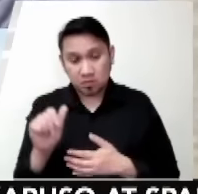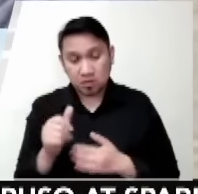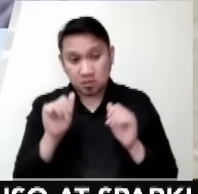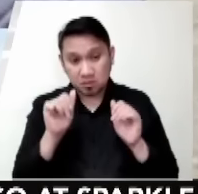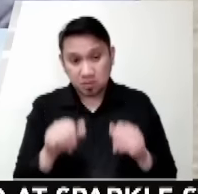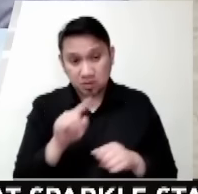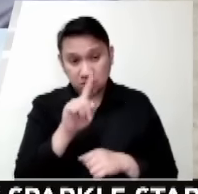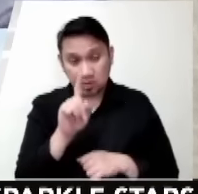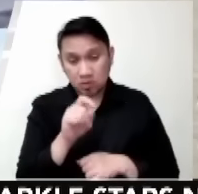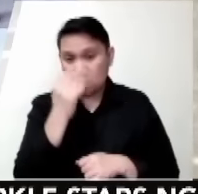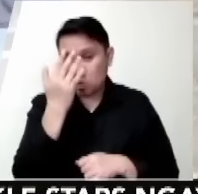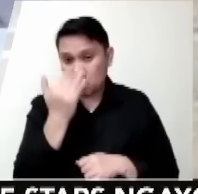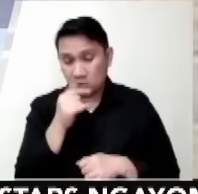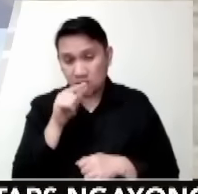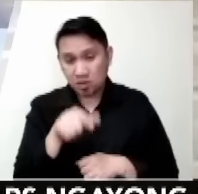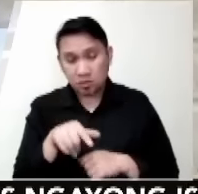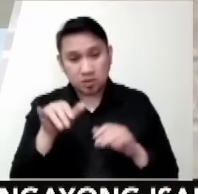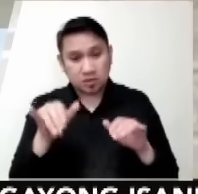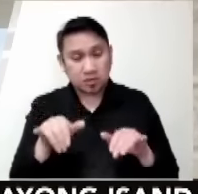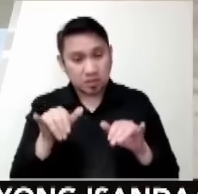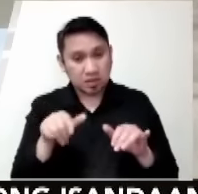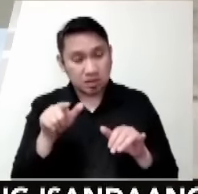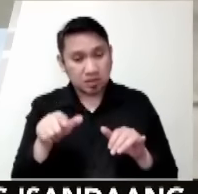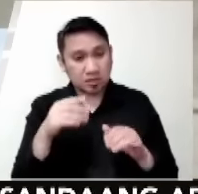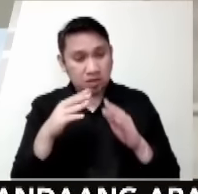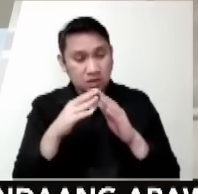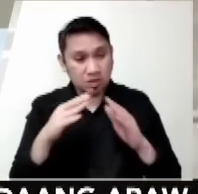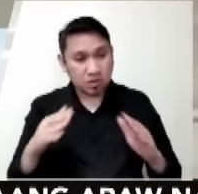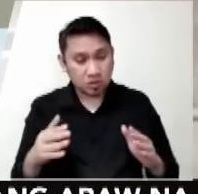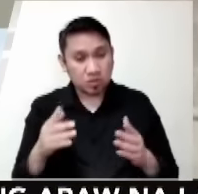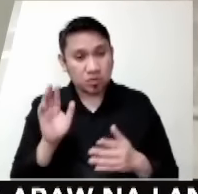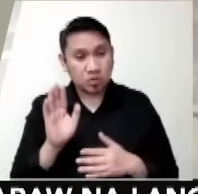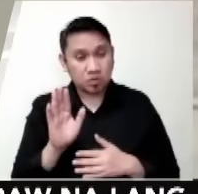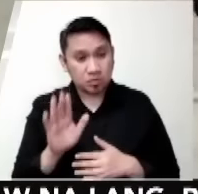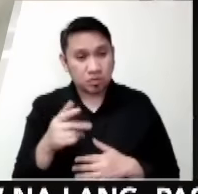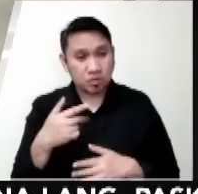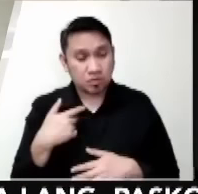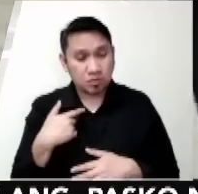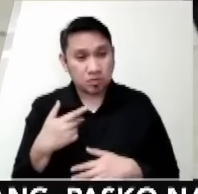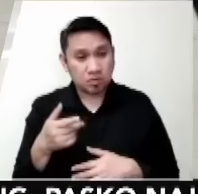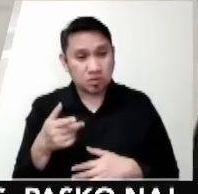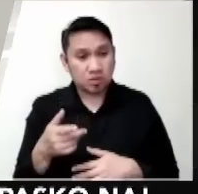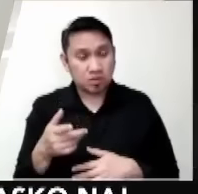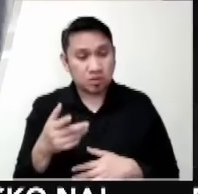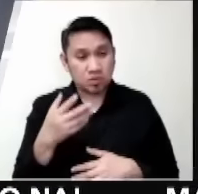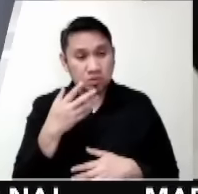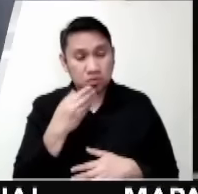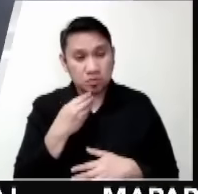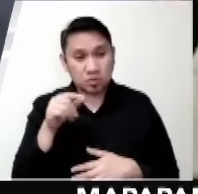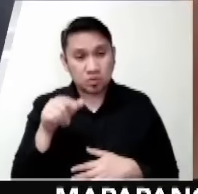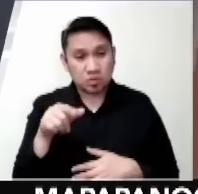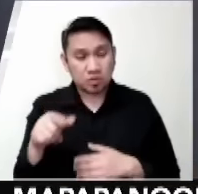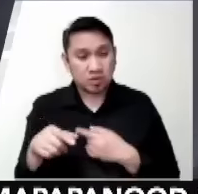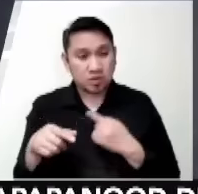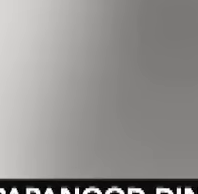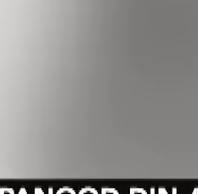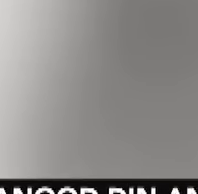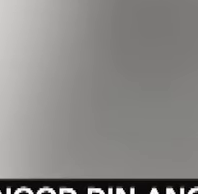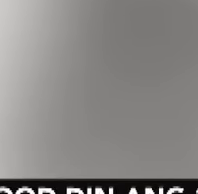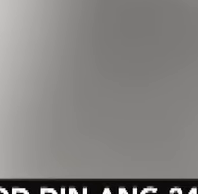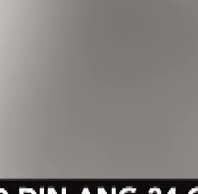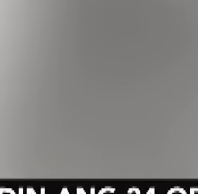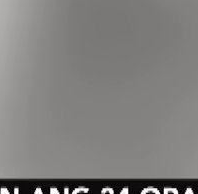bakit nasa bahay na ito sa Benguet ang utak ng isang malaking sindikato na pugante sa China. Sinasabing